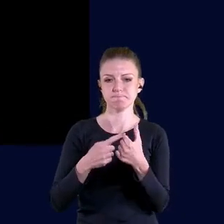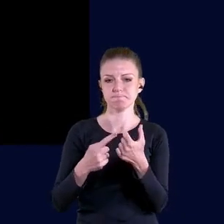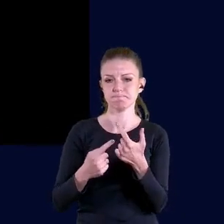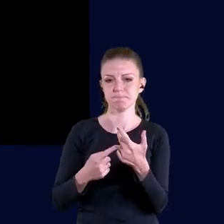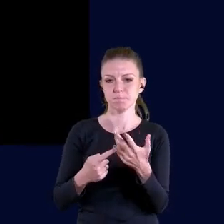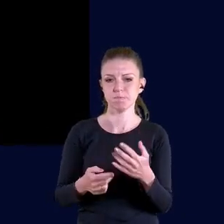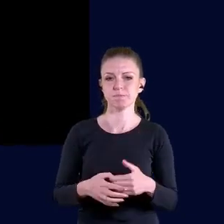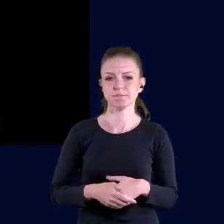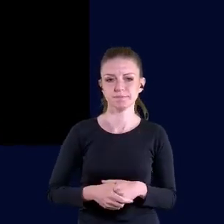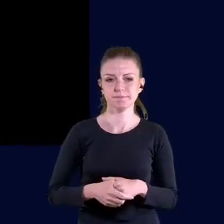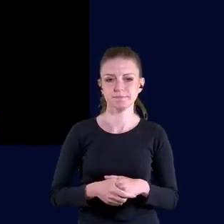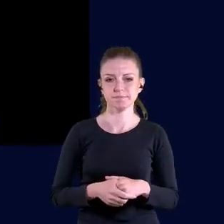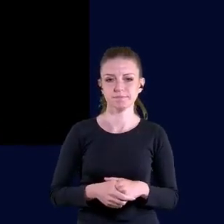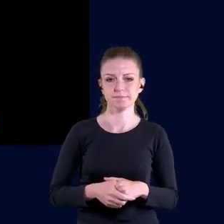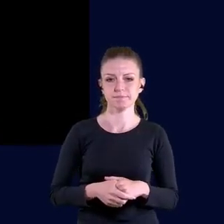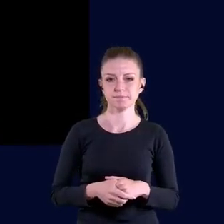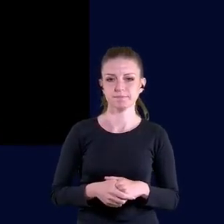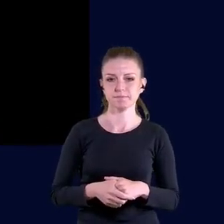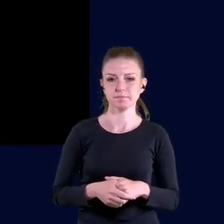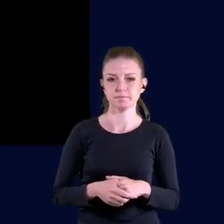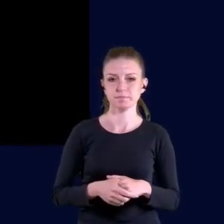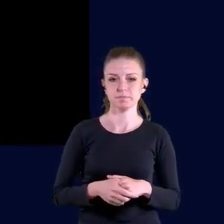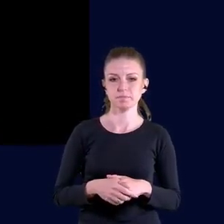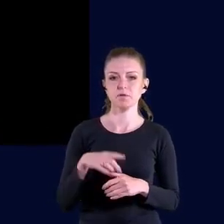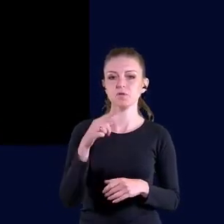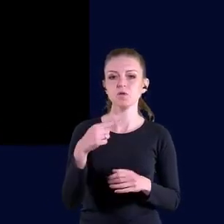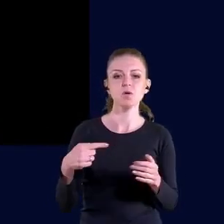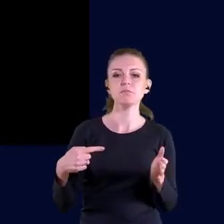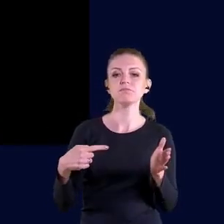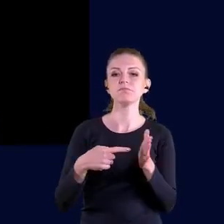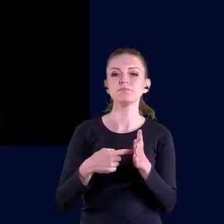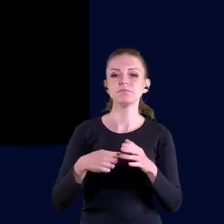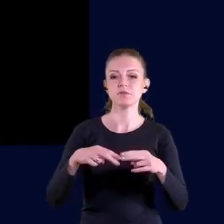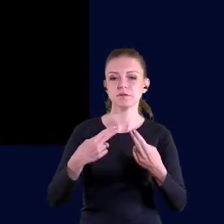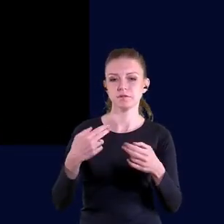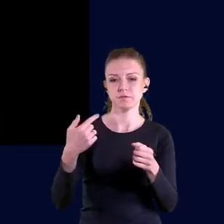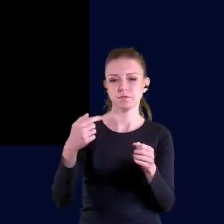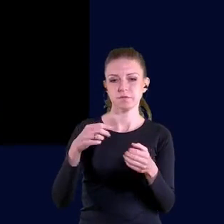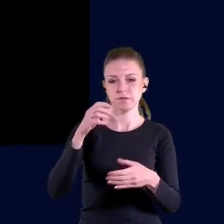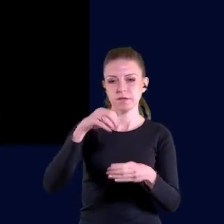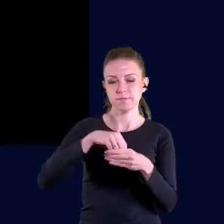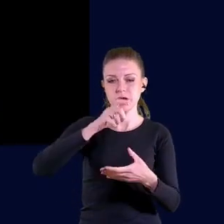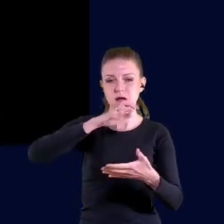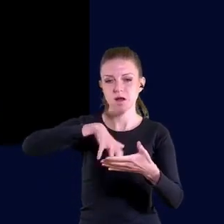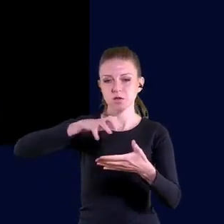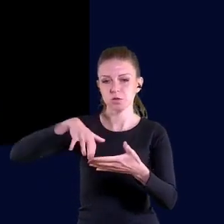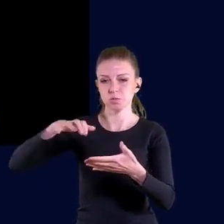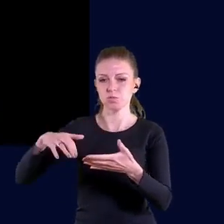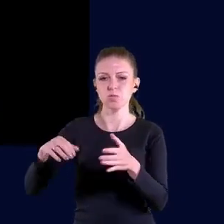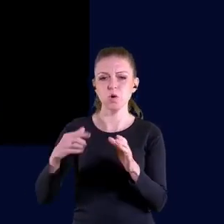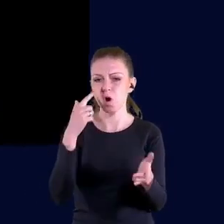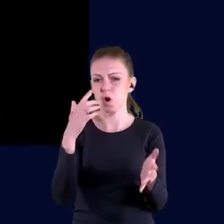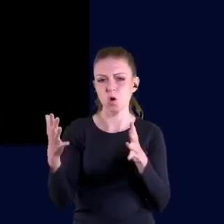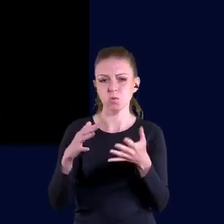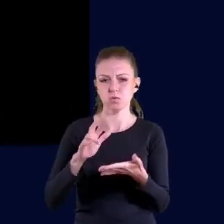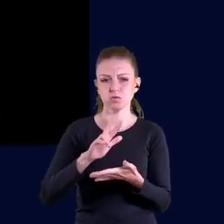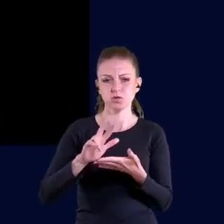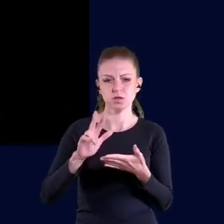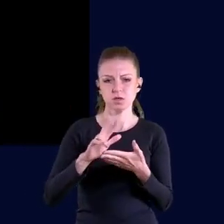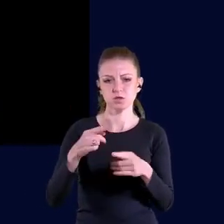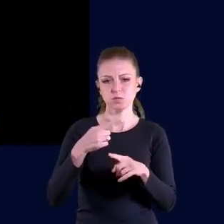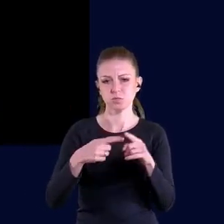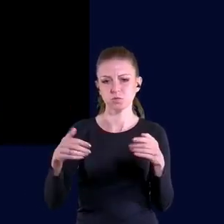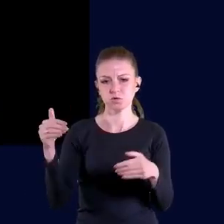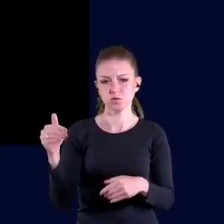bazie wiedzy na 25 marca mieliśmy artykułów naukowych ponad około 13 i pół tysiąca